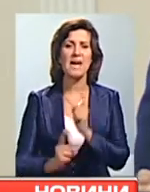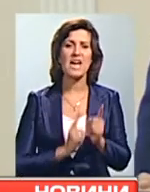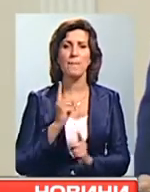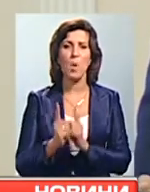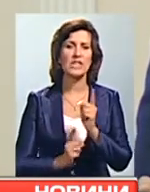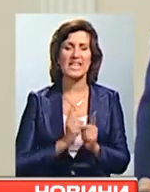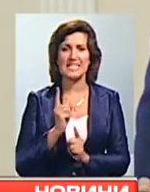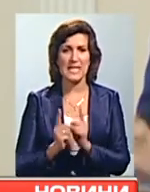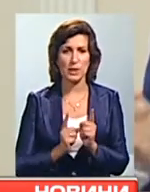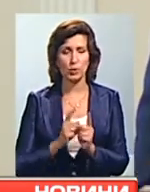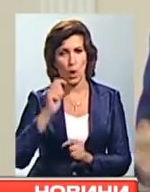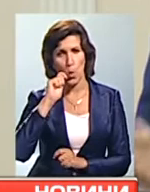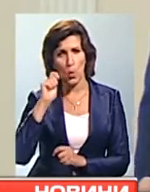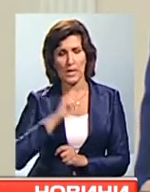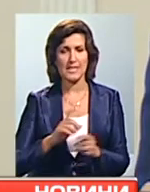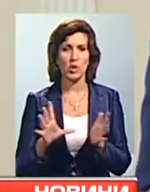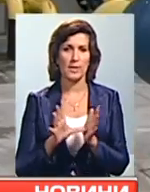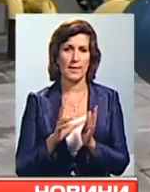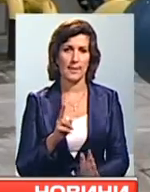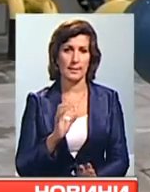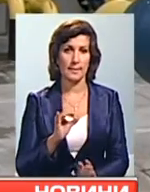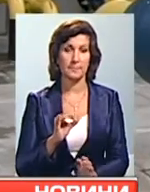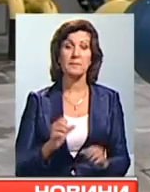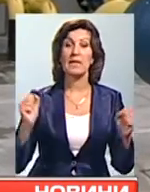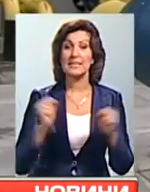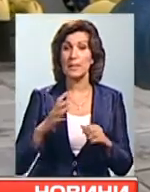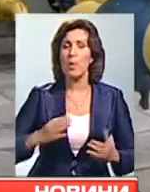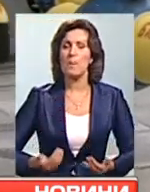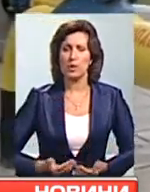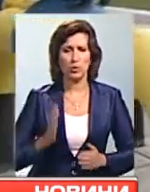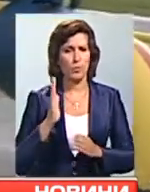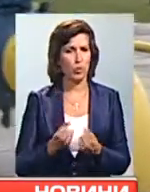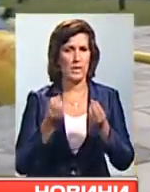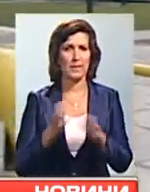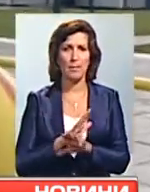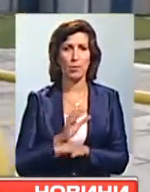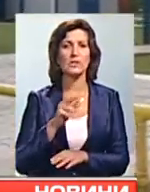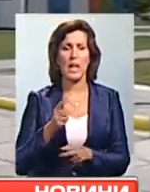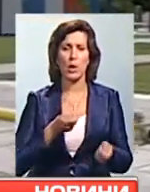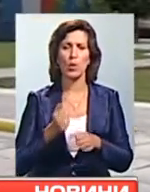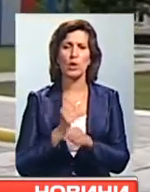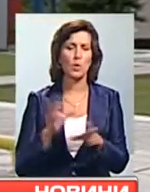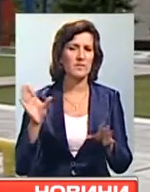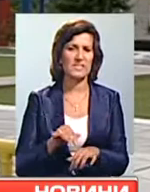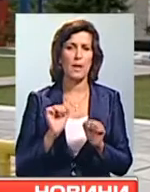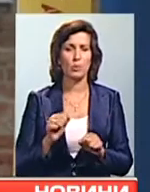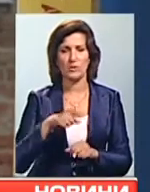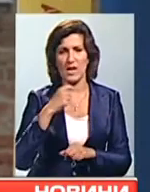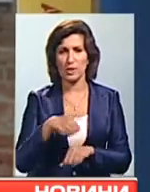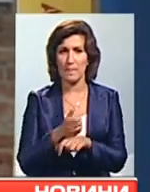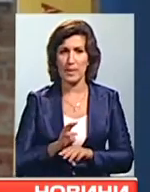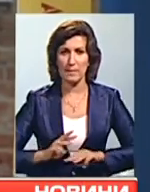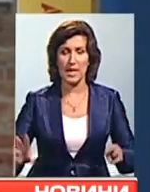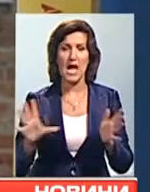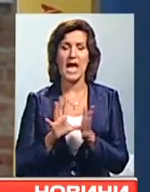модернізацію української енергетики. Зиму пережити буде непросто, але уряд робить усе можливе, каже